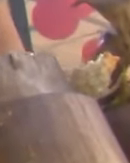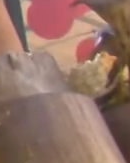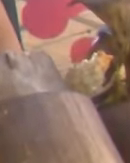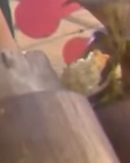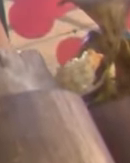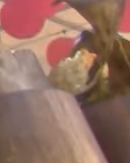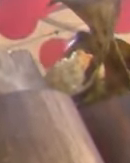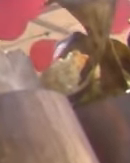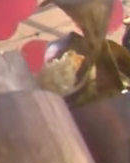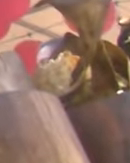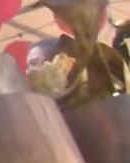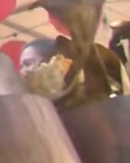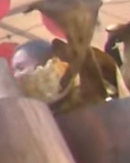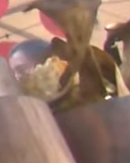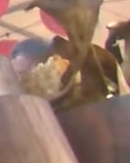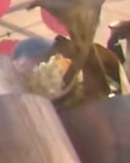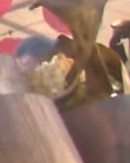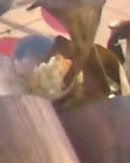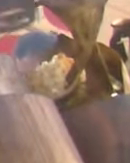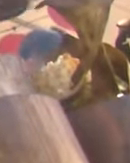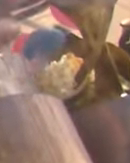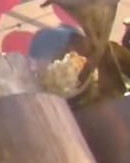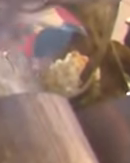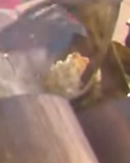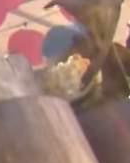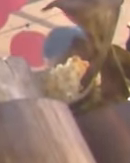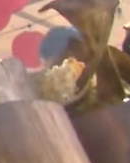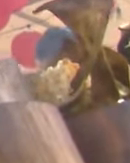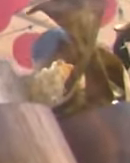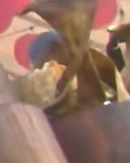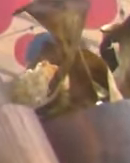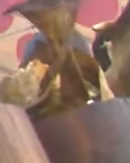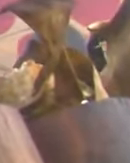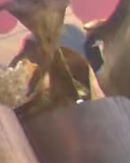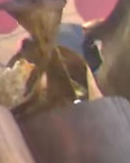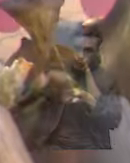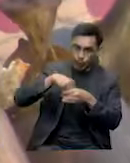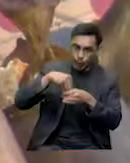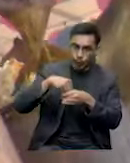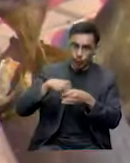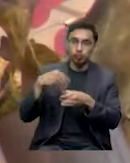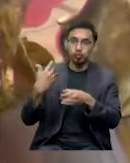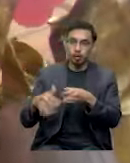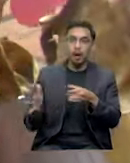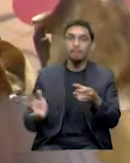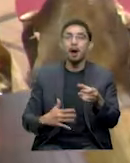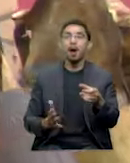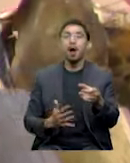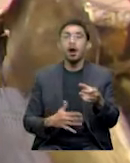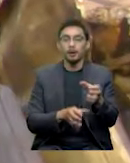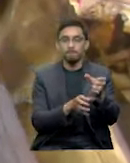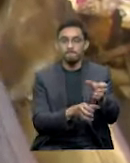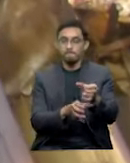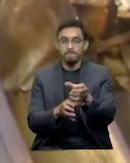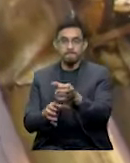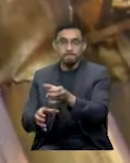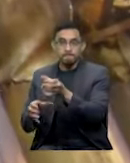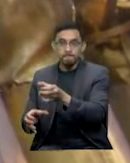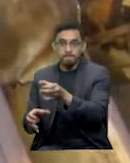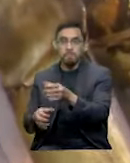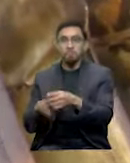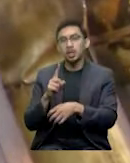kasih bumbu, udah di marinade dulu, dibiarin dulu beberapa menit, biasa sih setengah jam sampai satu